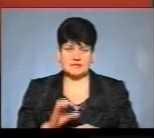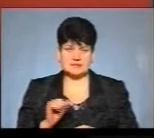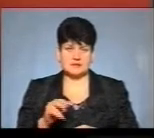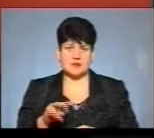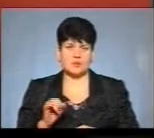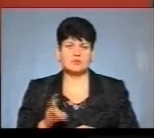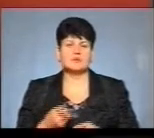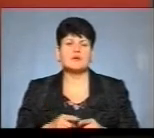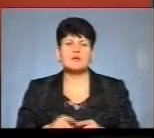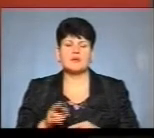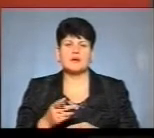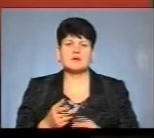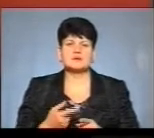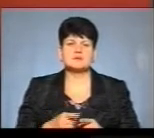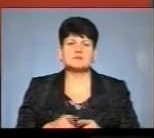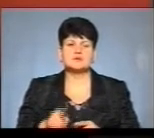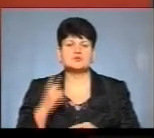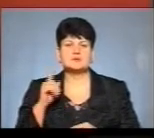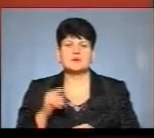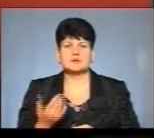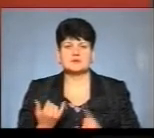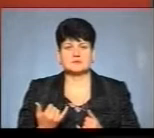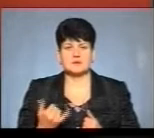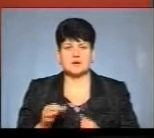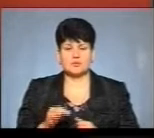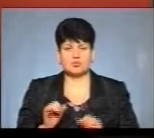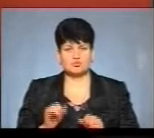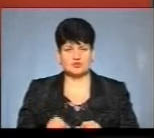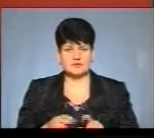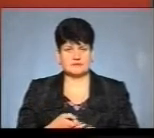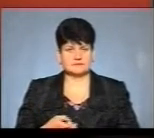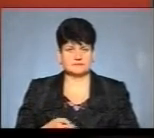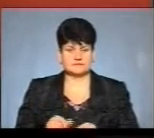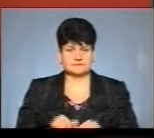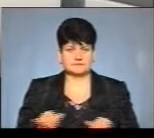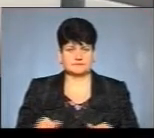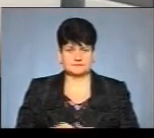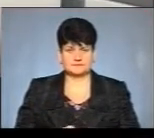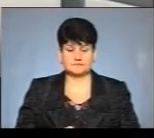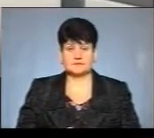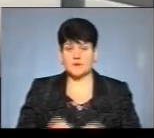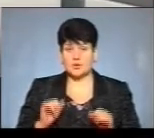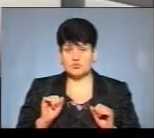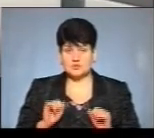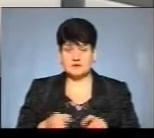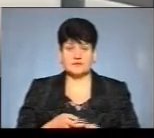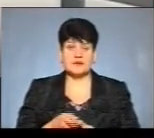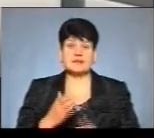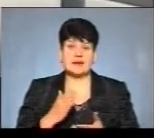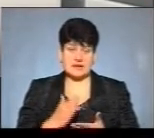краси, що відомо наразі про ймовірність інфікування? Ймовірність інфікування